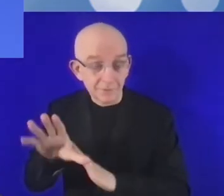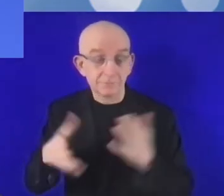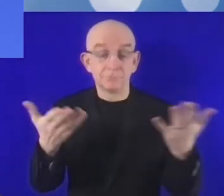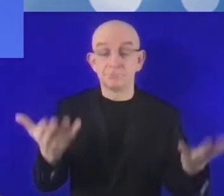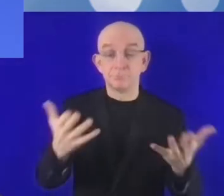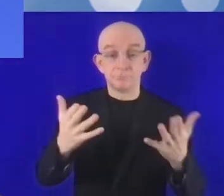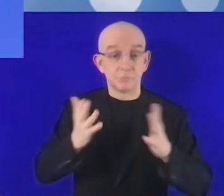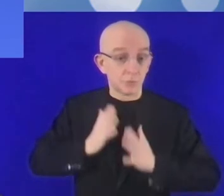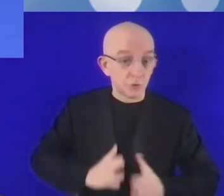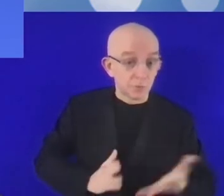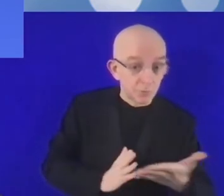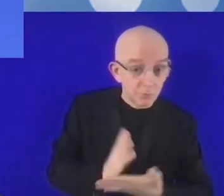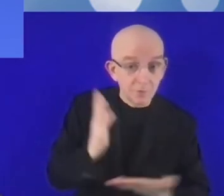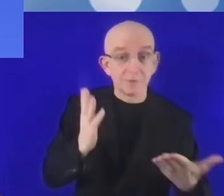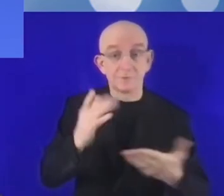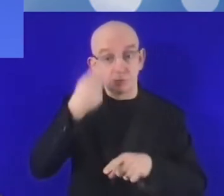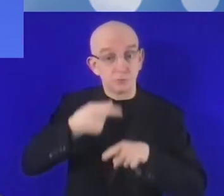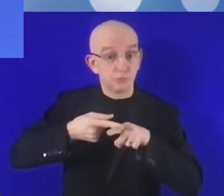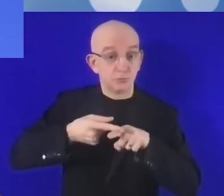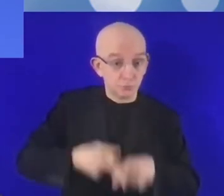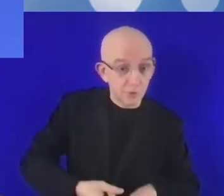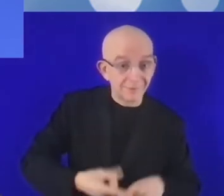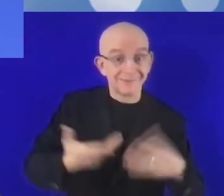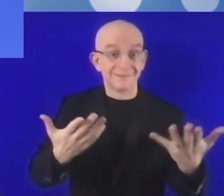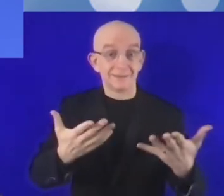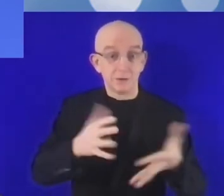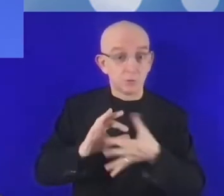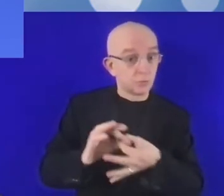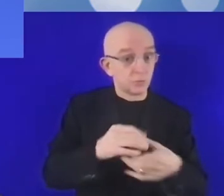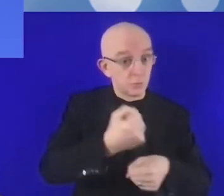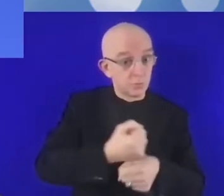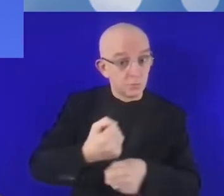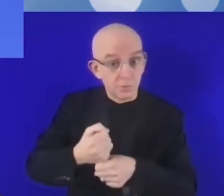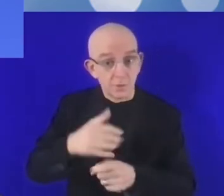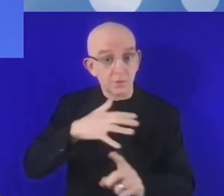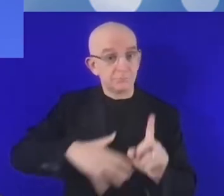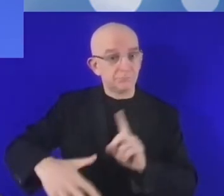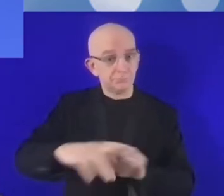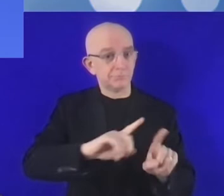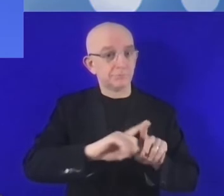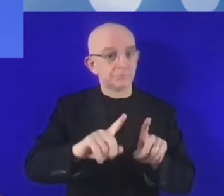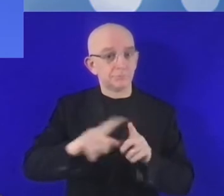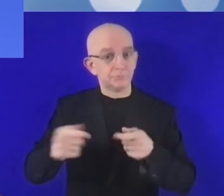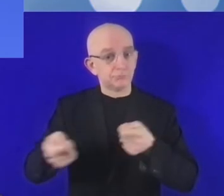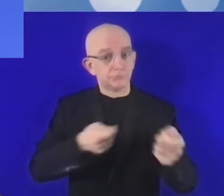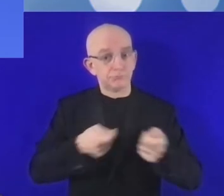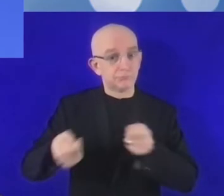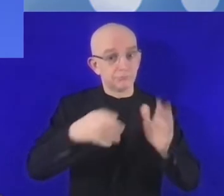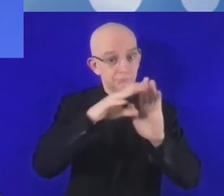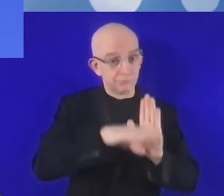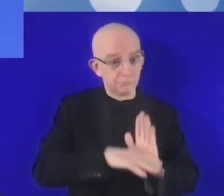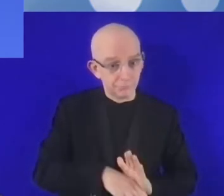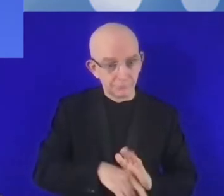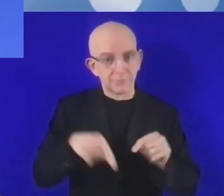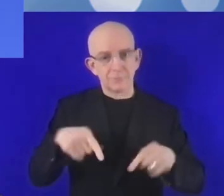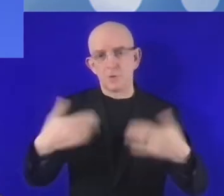développement social, économique, le respect des droits de l'homme, la confiance réciproque et la